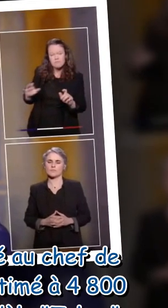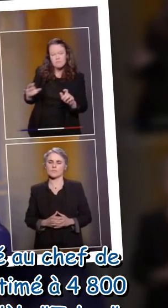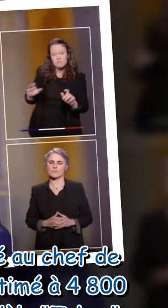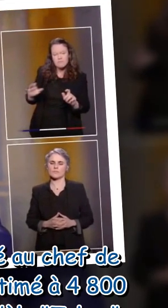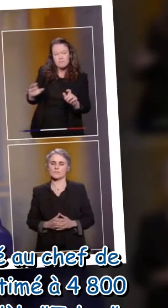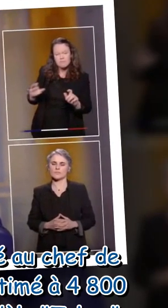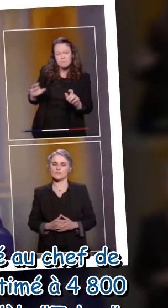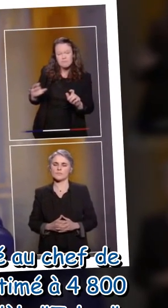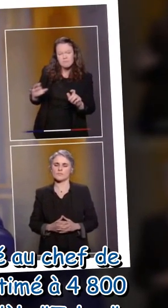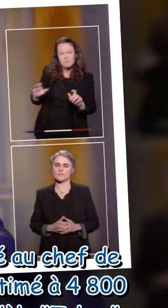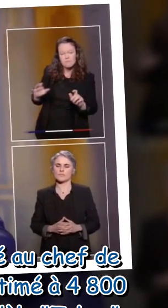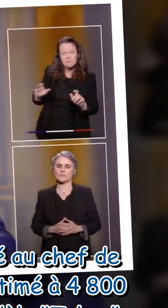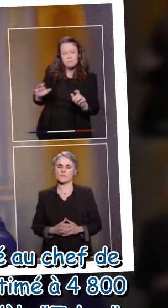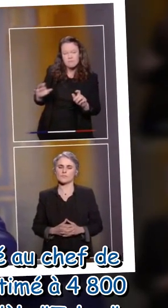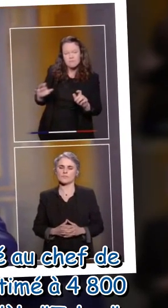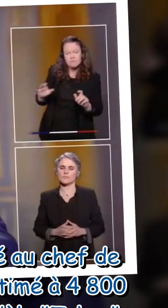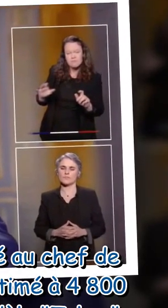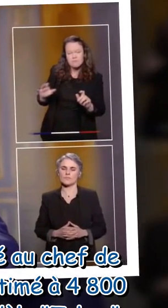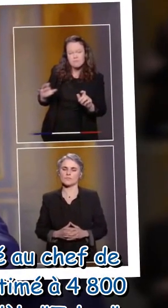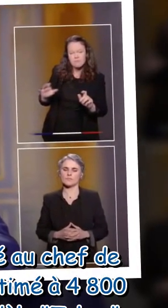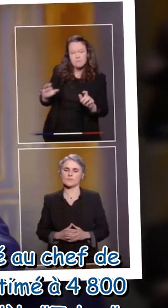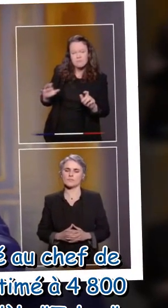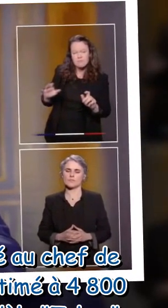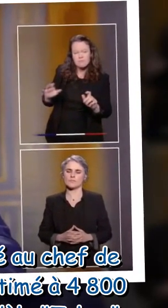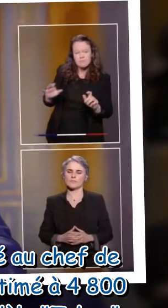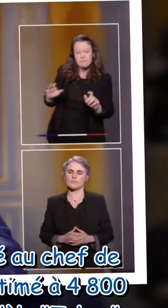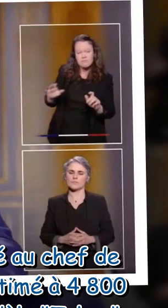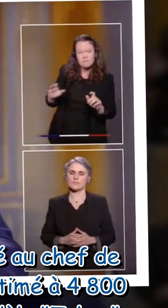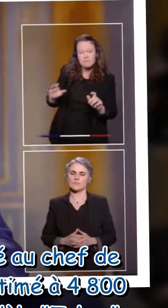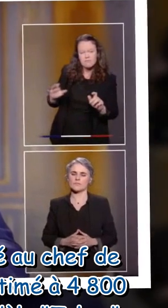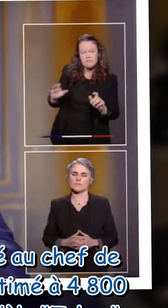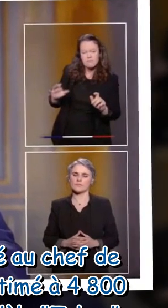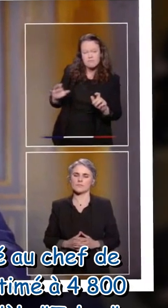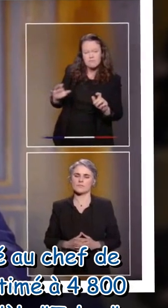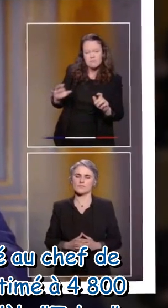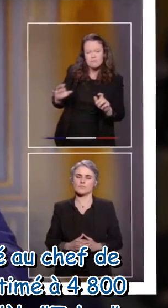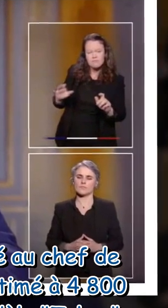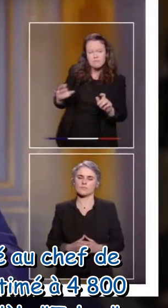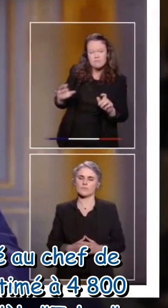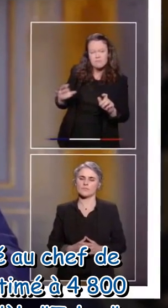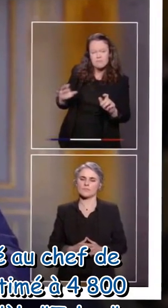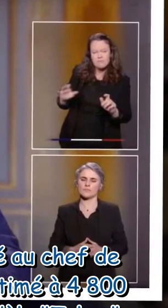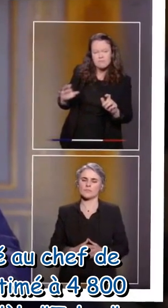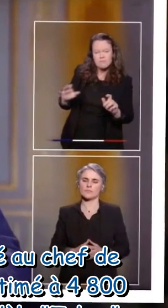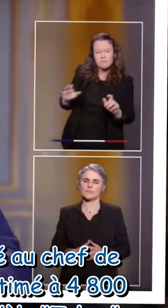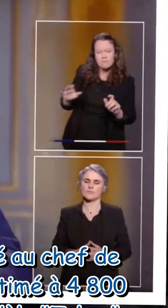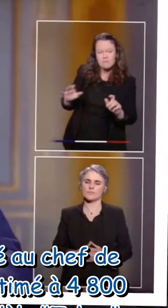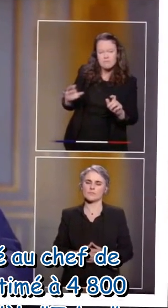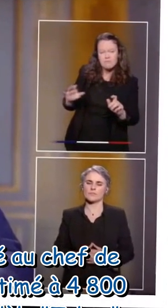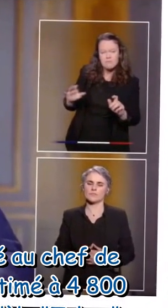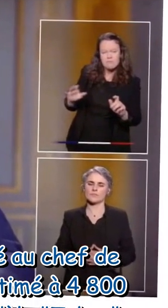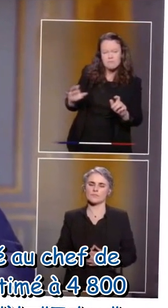Des internautes ont en effet reproché au chef de l'État de porter un costume Hermès estimé à 4 800 €, équivalent à 3